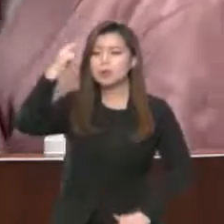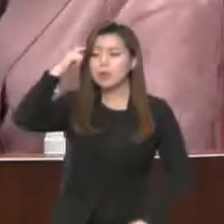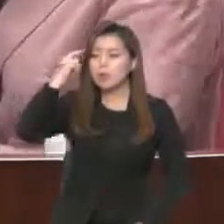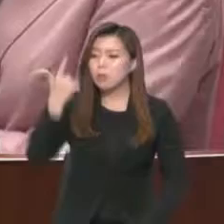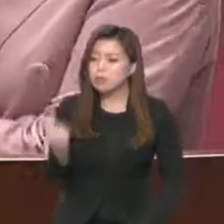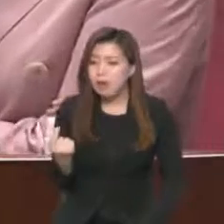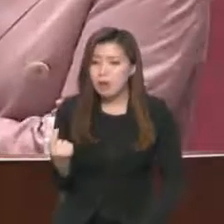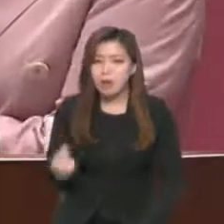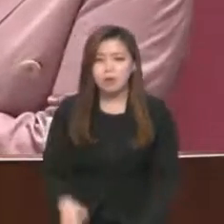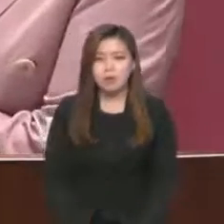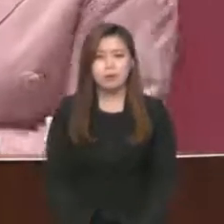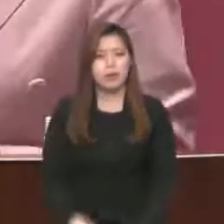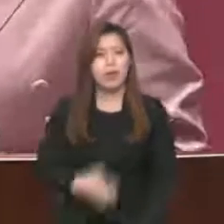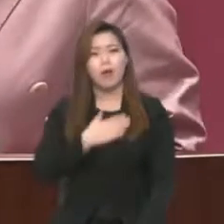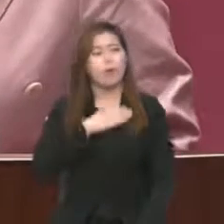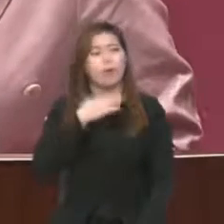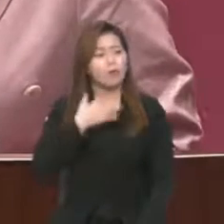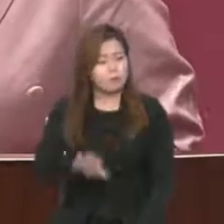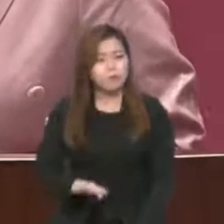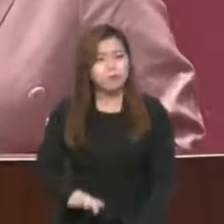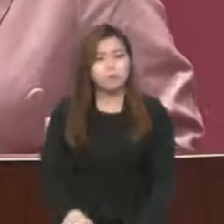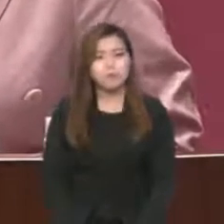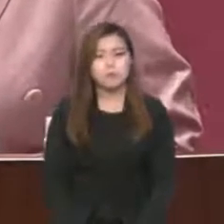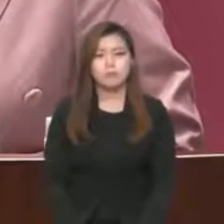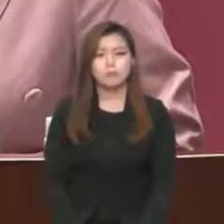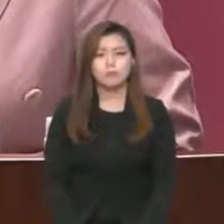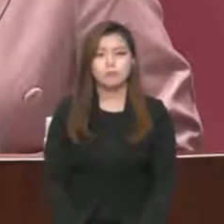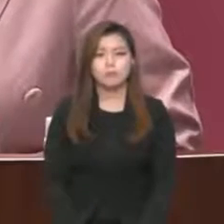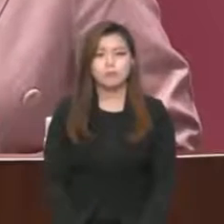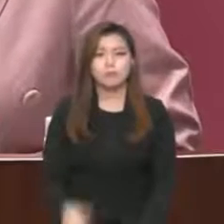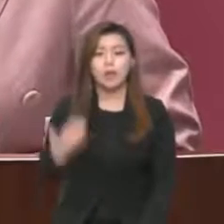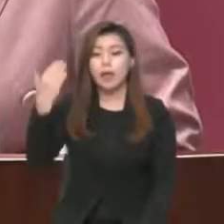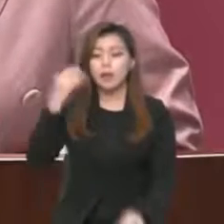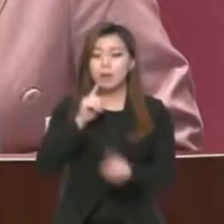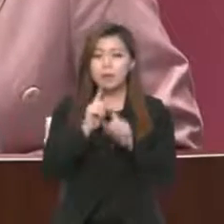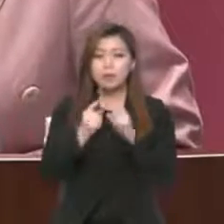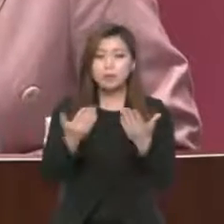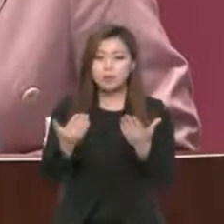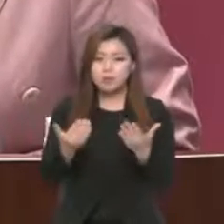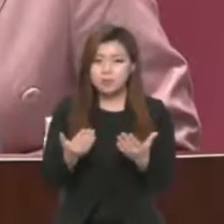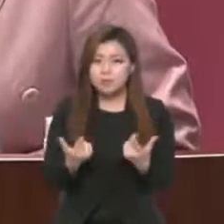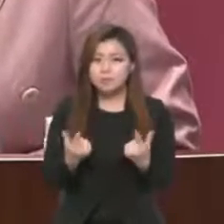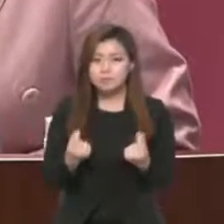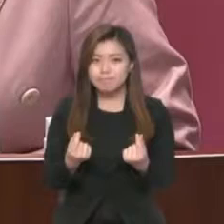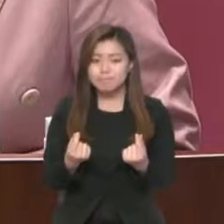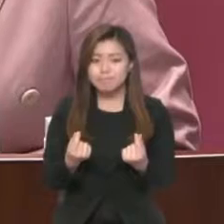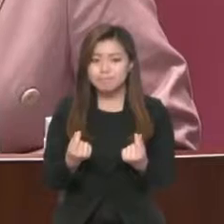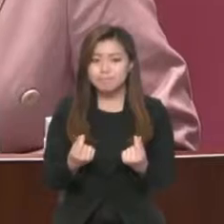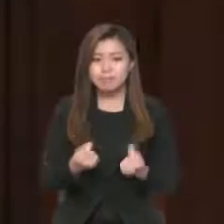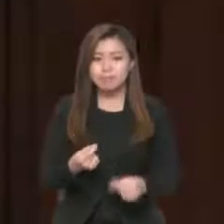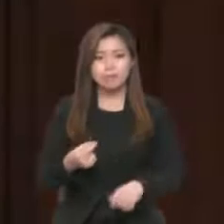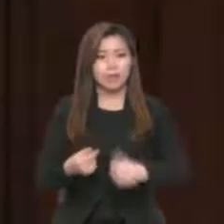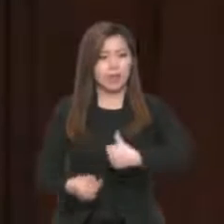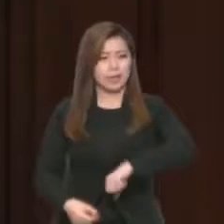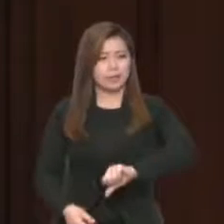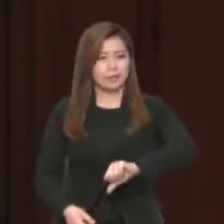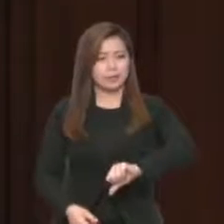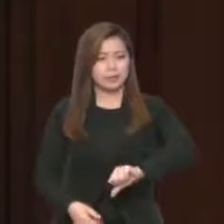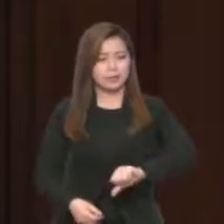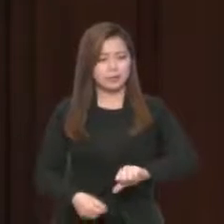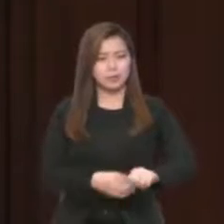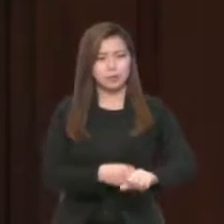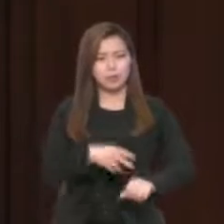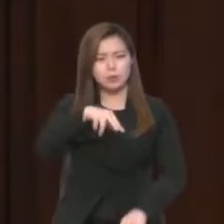같습니다. 그렇게 생각하지 않습니다. 사실을 말씀드리겠습니다. 아까 말씀하신 아드님의 양쪽 슬개골